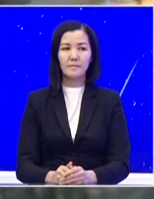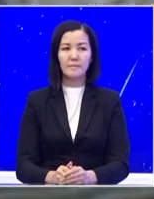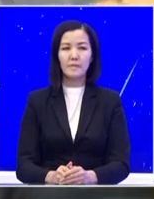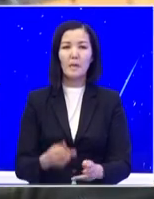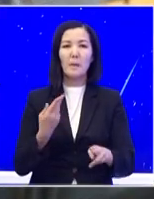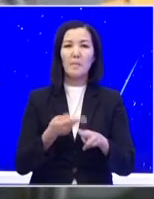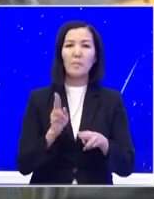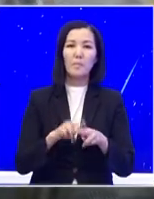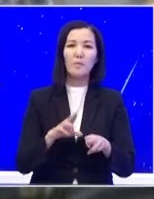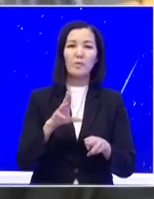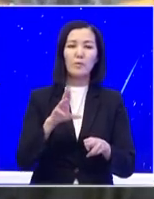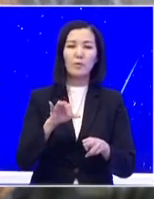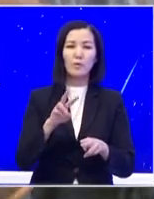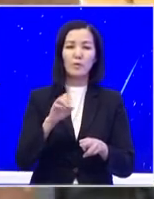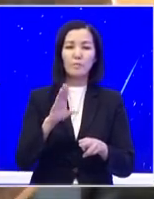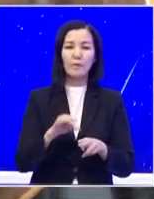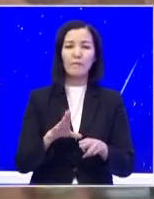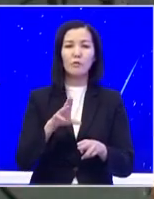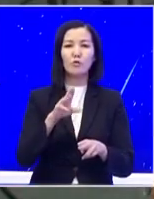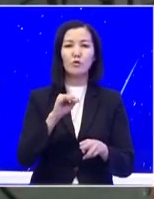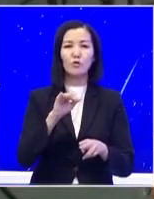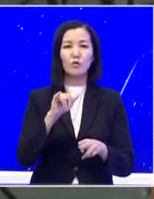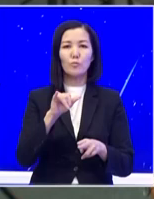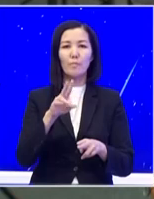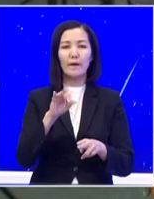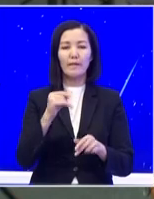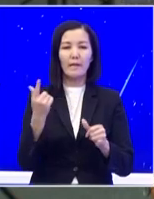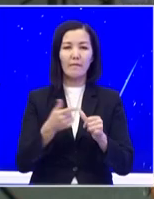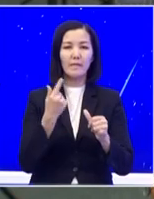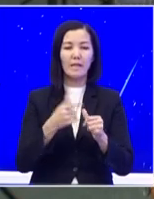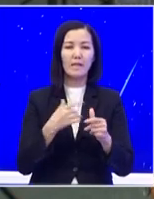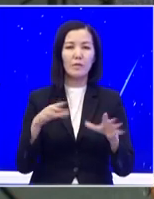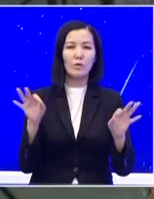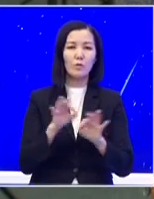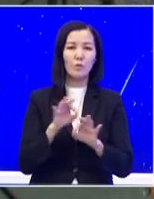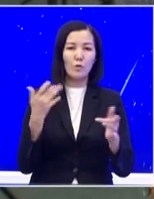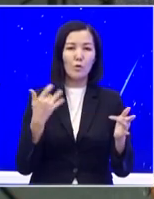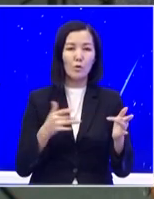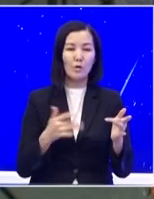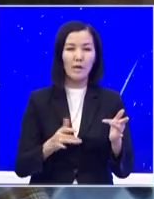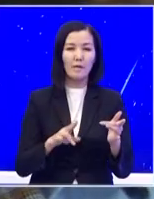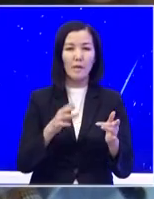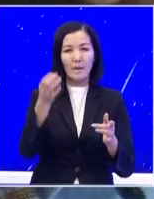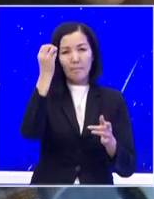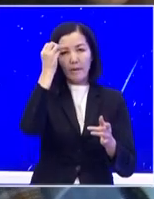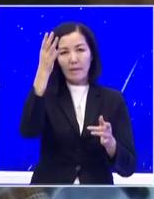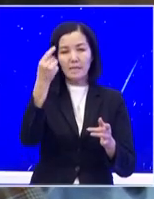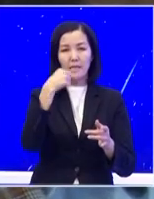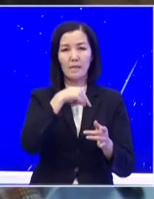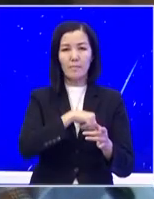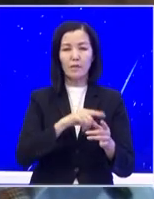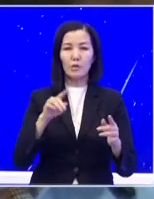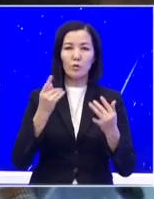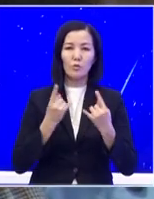Бұл Секен Тұрысбековтің Жұматай атты күйі. Композитор тұлғаға арнап арнайы шығарыпты. Күйде ақынның парасаттылығы мінезі, туып